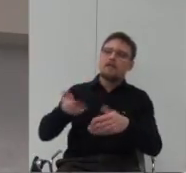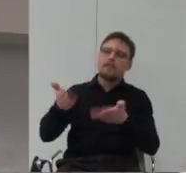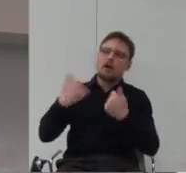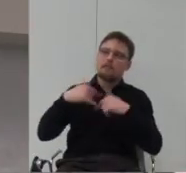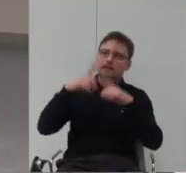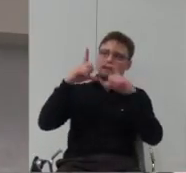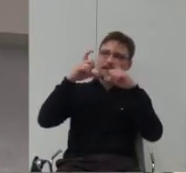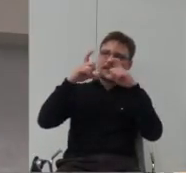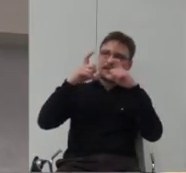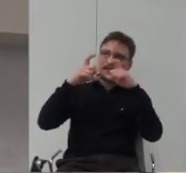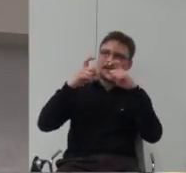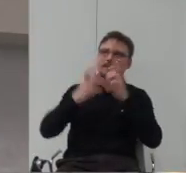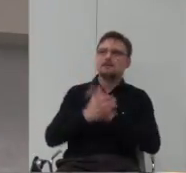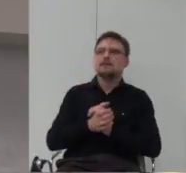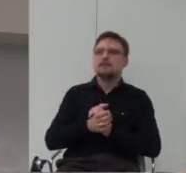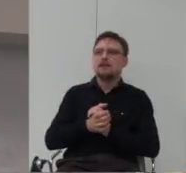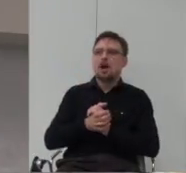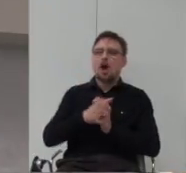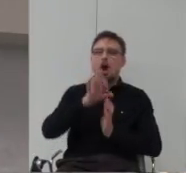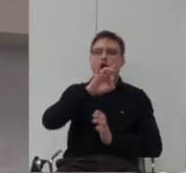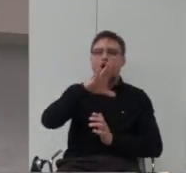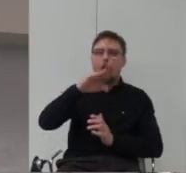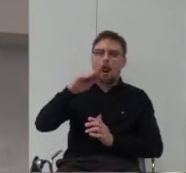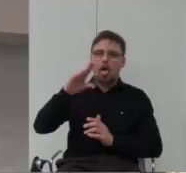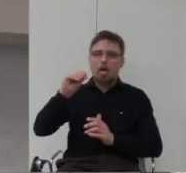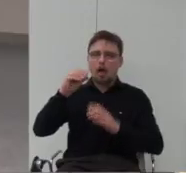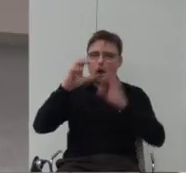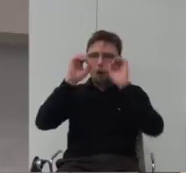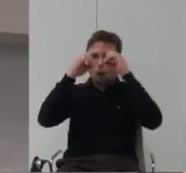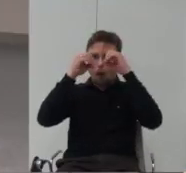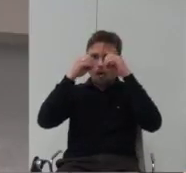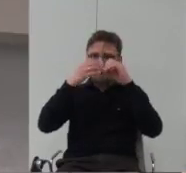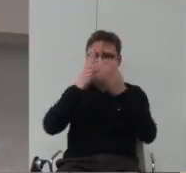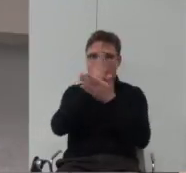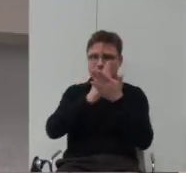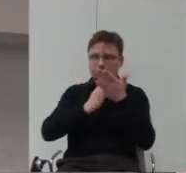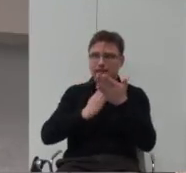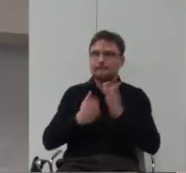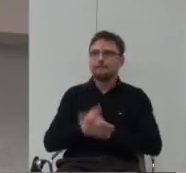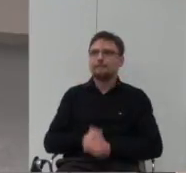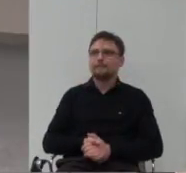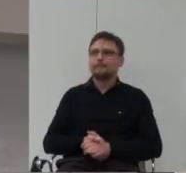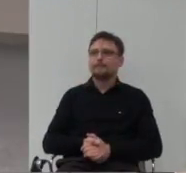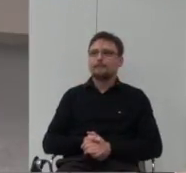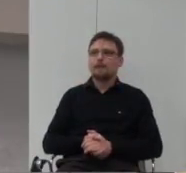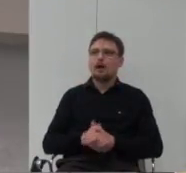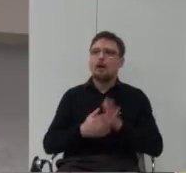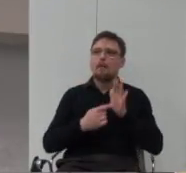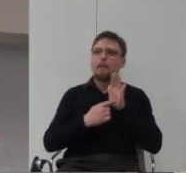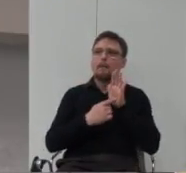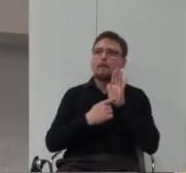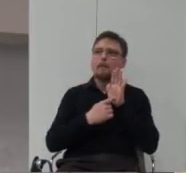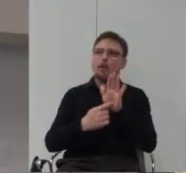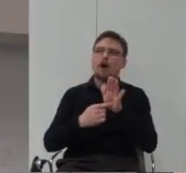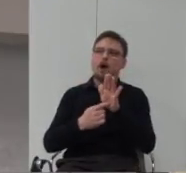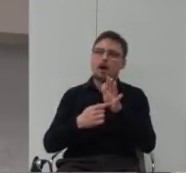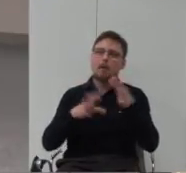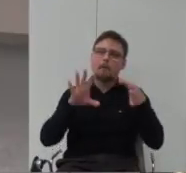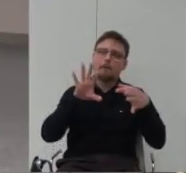Tu mamy, ja z kolegami kiedyś podrzucił to zdjęcie z rzut z ekranu z Google